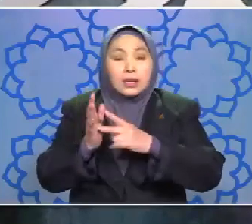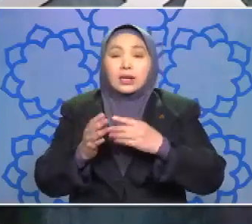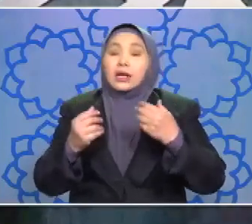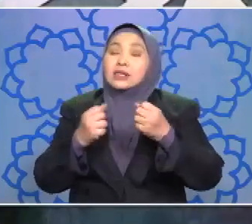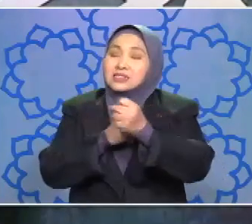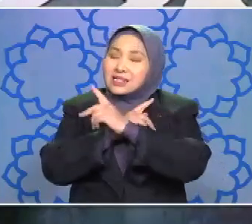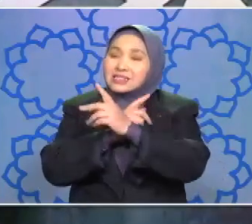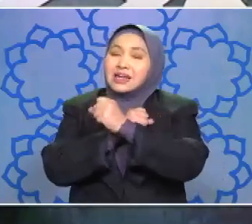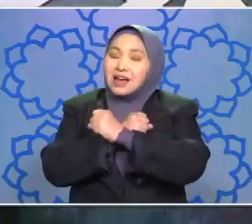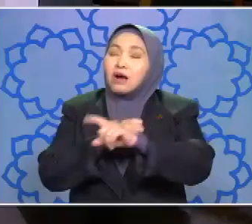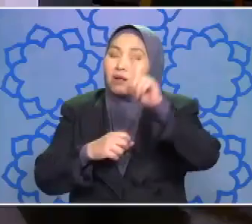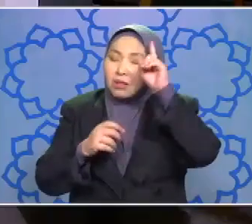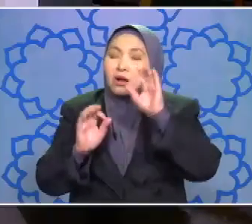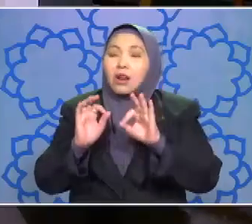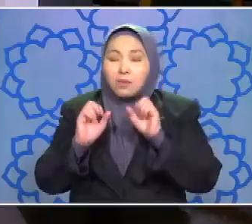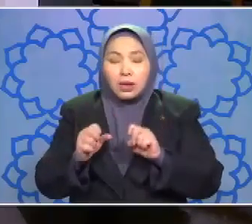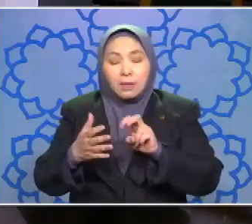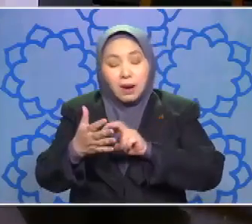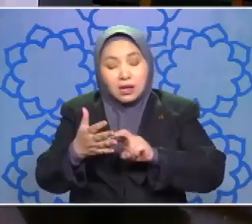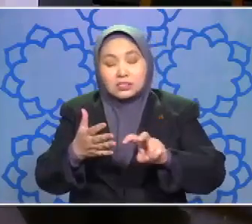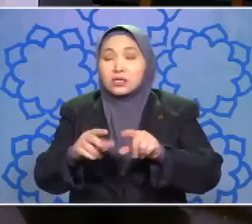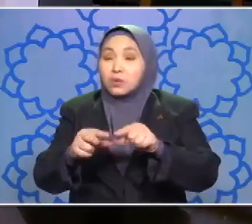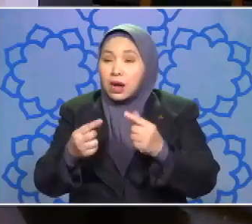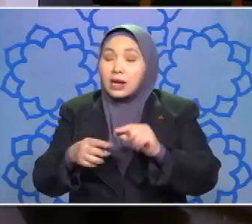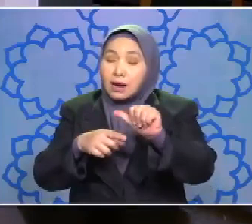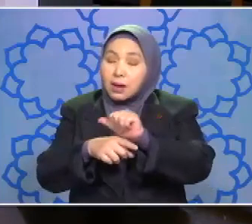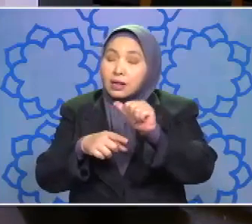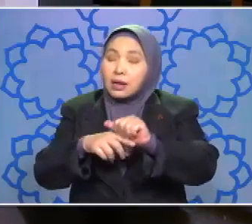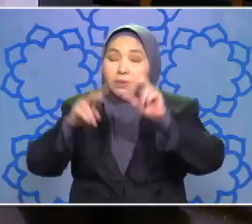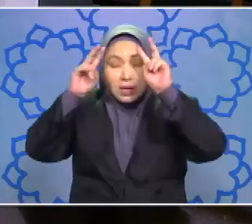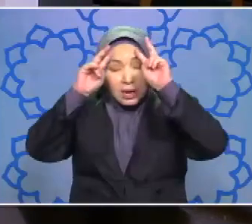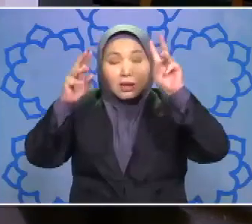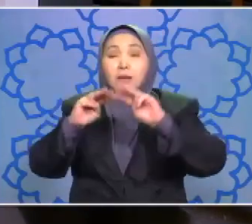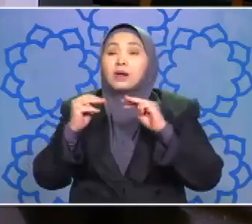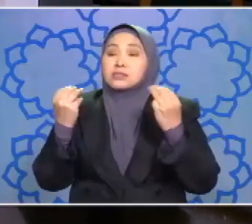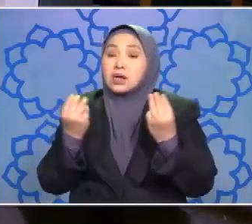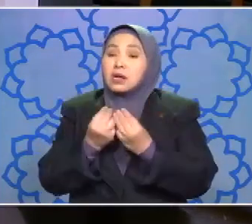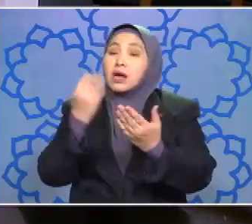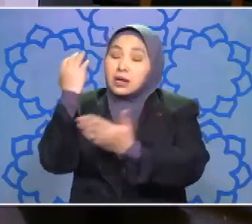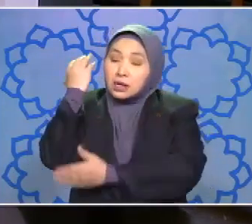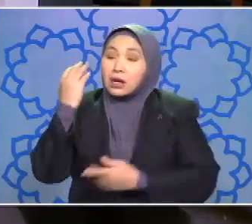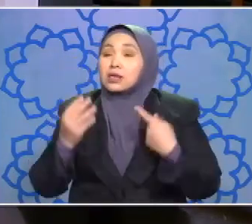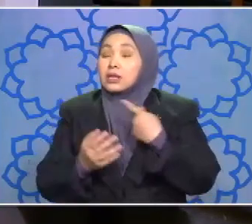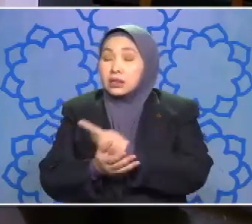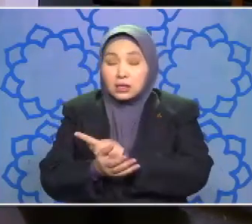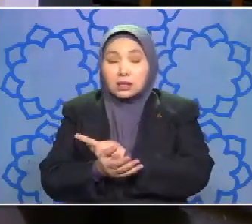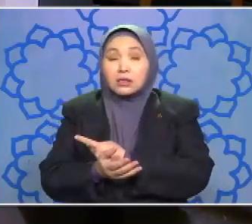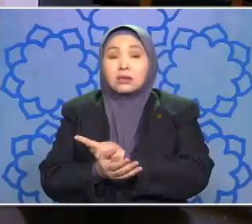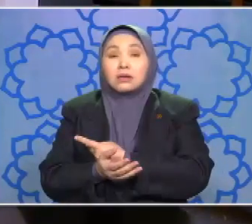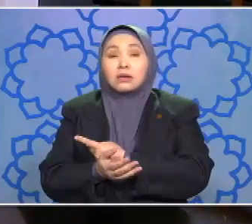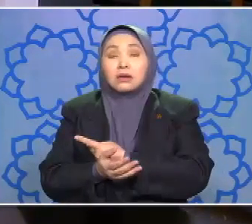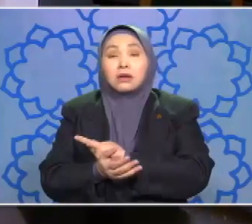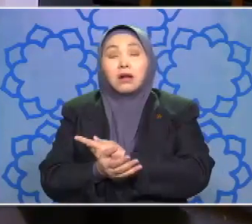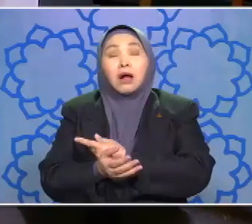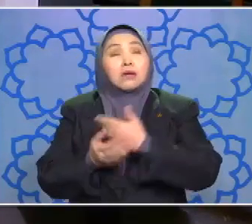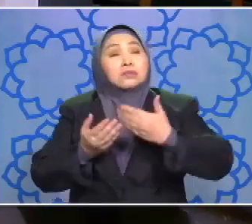kalau boleh kita baca Al-Quran, amalkan ini, menenangkan masyarakat, Allah, ya, negara kita, agar